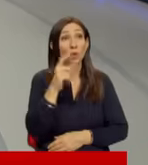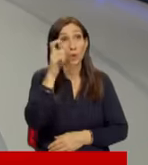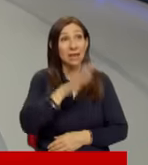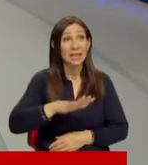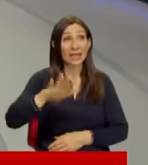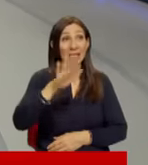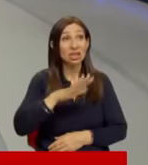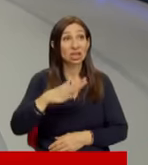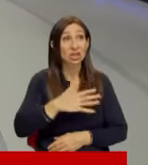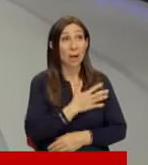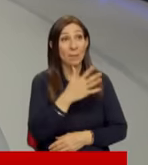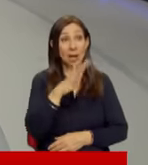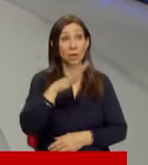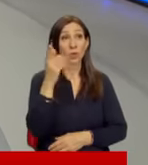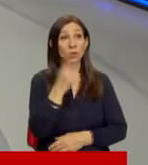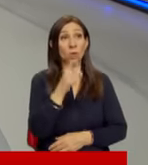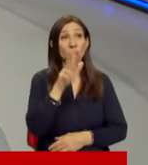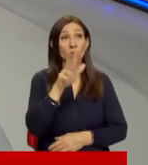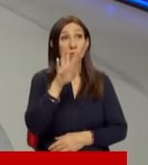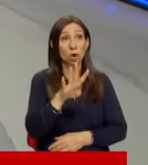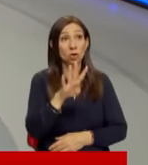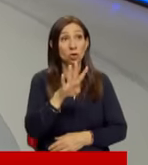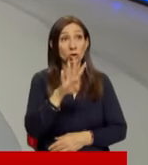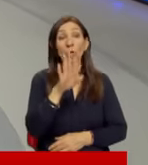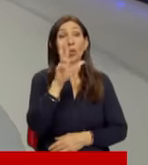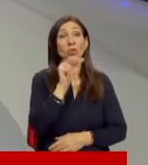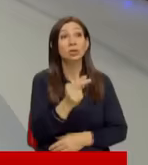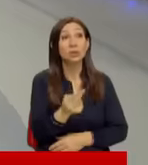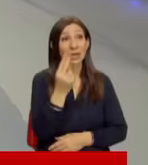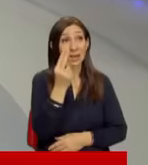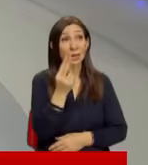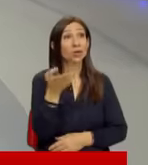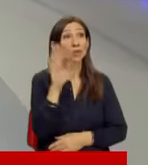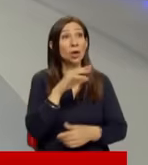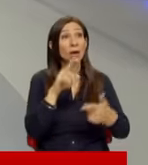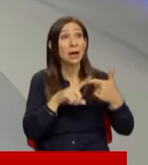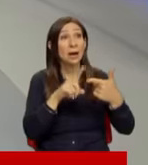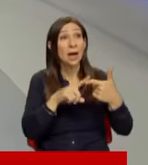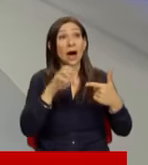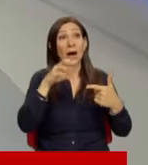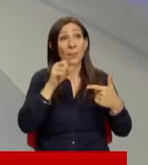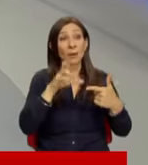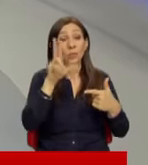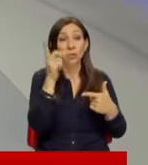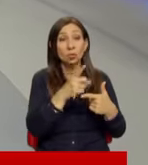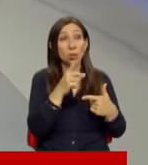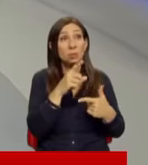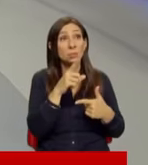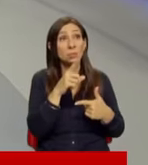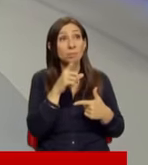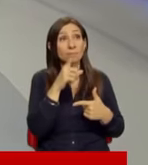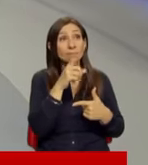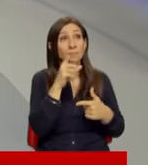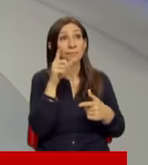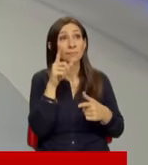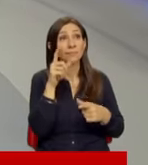genelinde Cumhuriyet Halk Partisi %37'lik bir oy oranı. Şurada. Sonra AK Parti